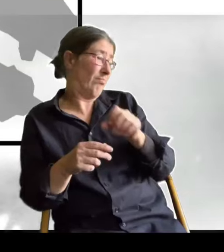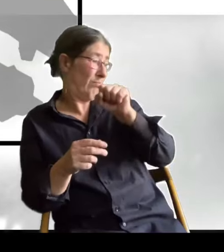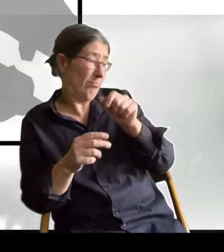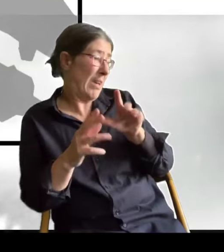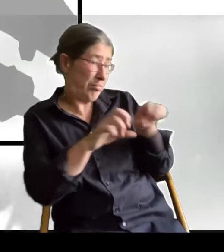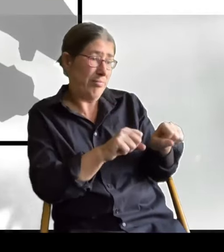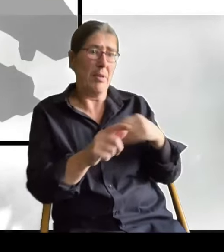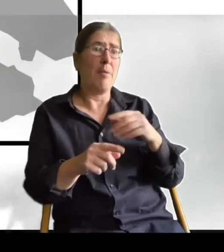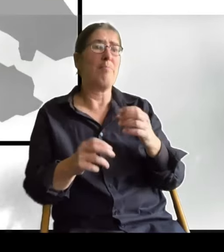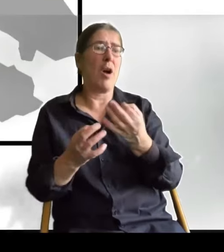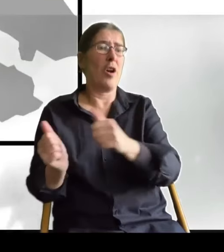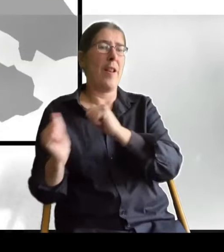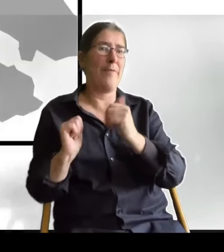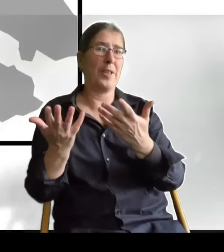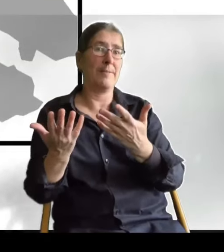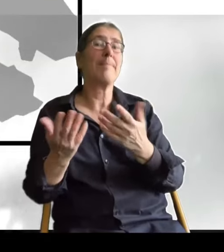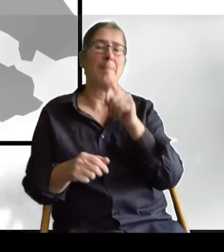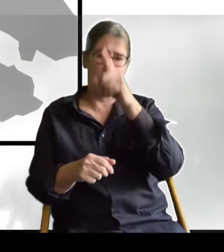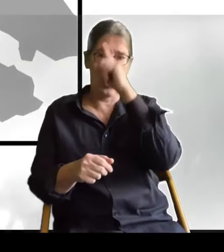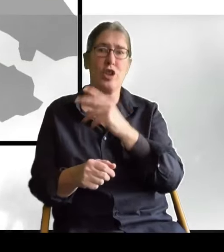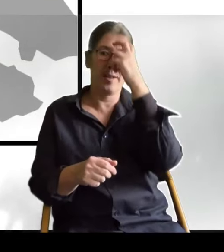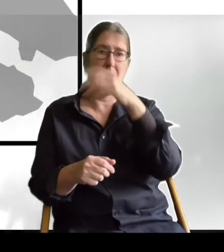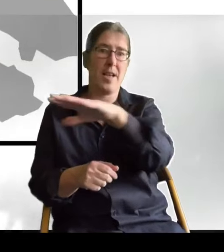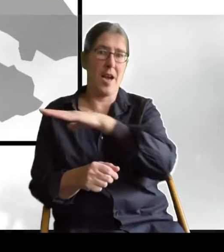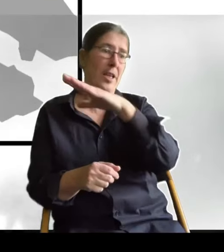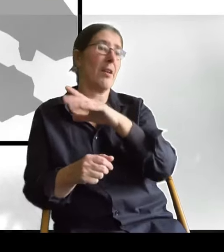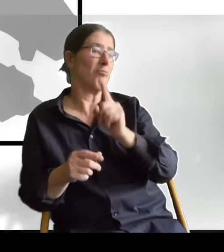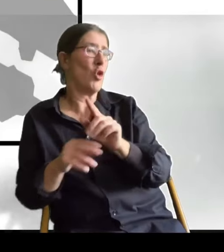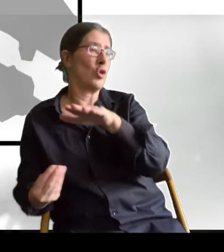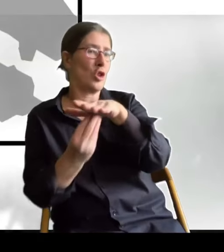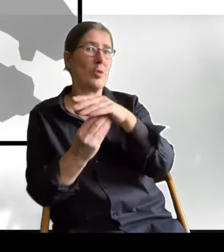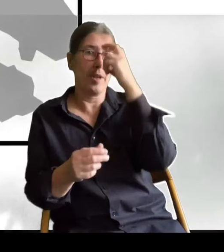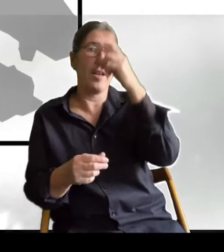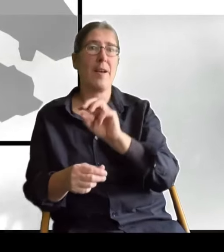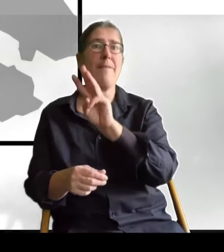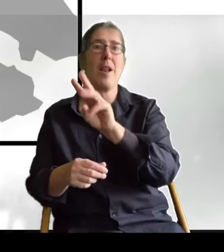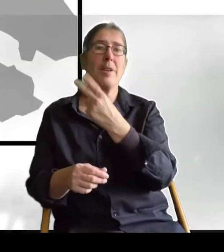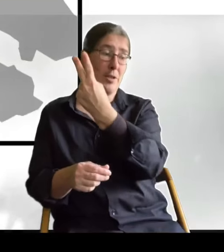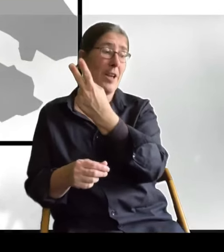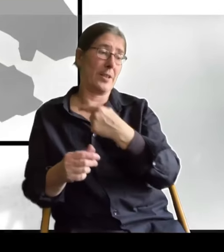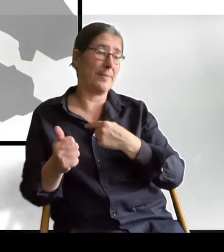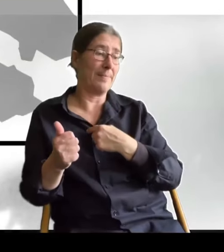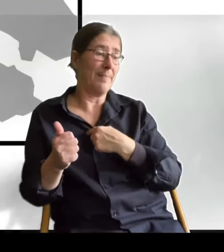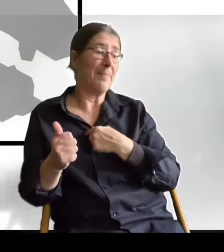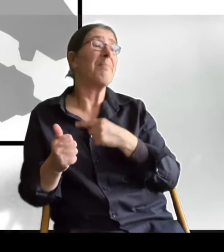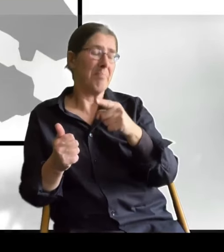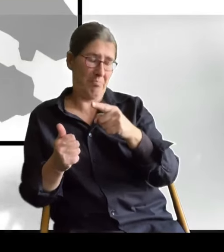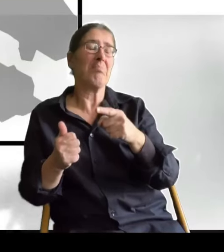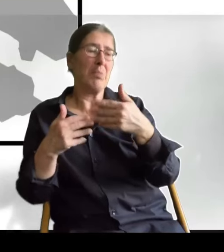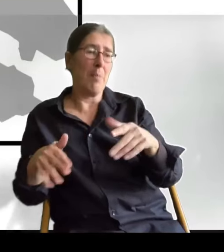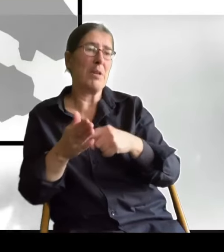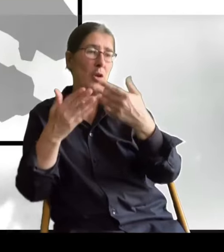hilfe diese rückendeckung bietet das deutsche kaiserreich kaiser wilhelm der zweite sagt österreich-ungarn